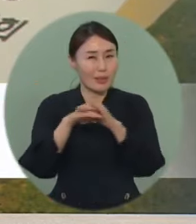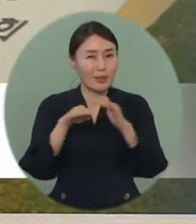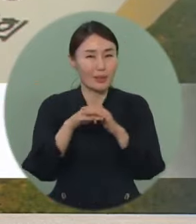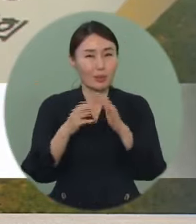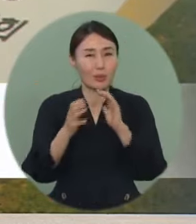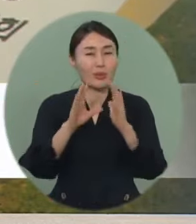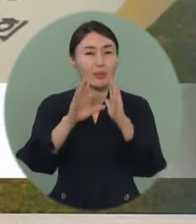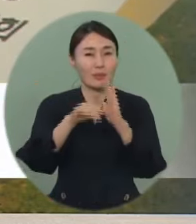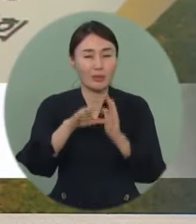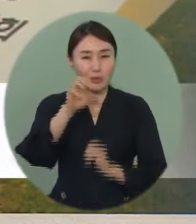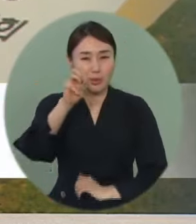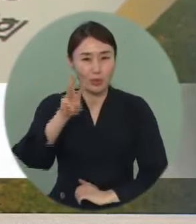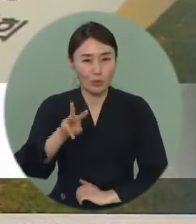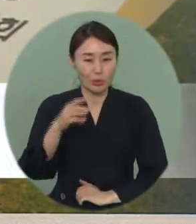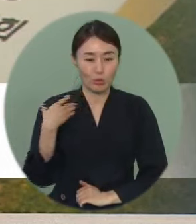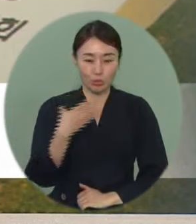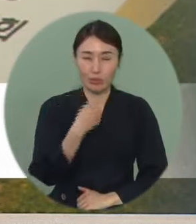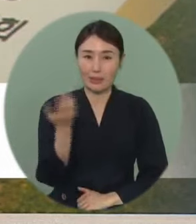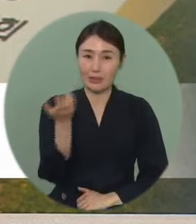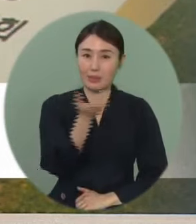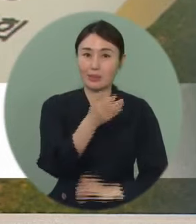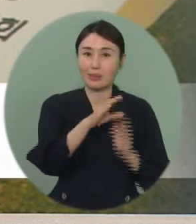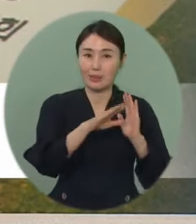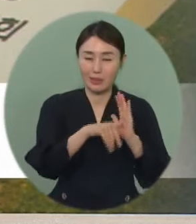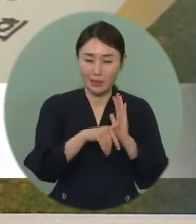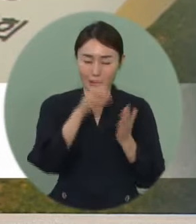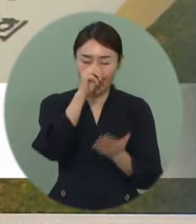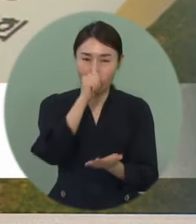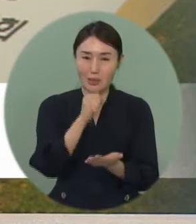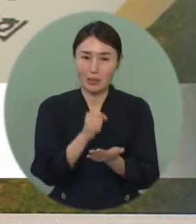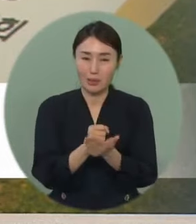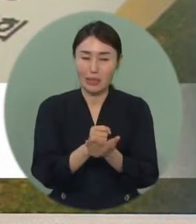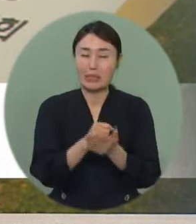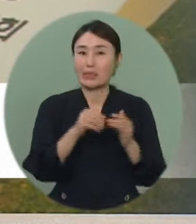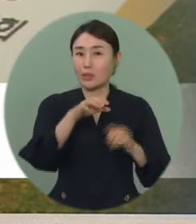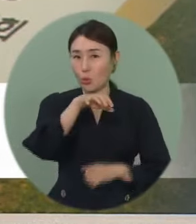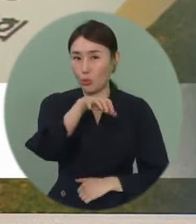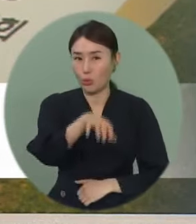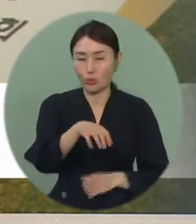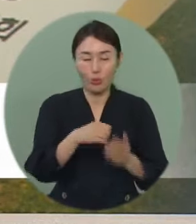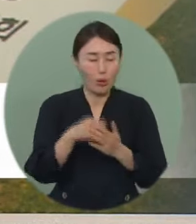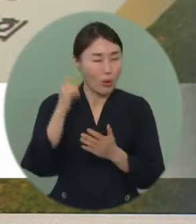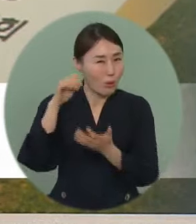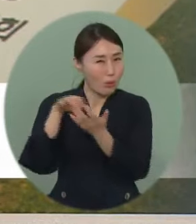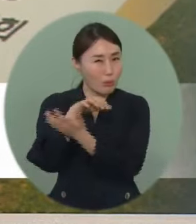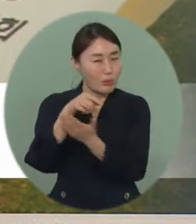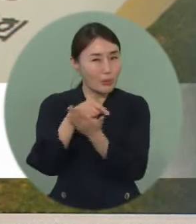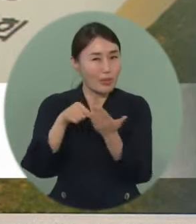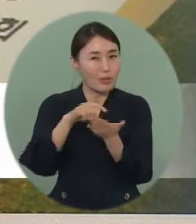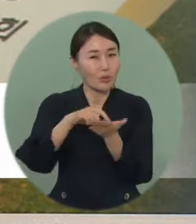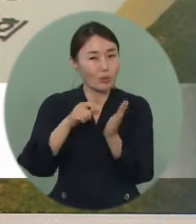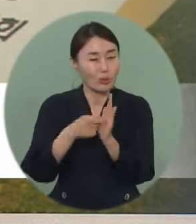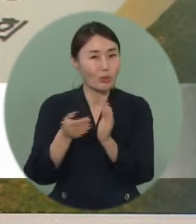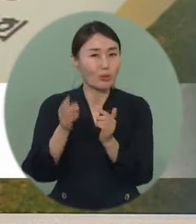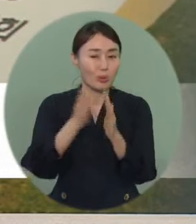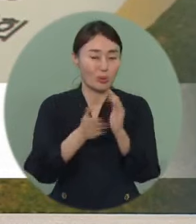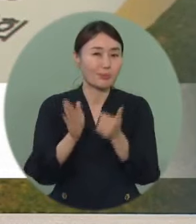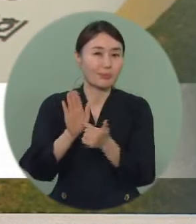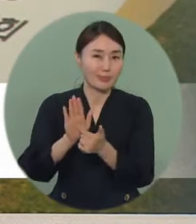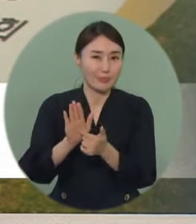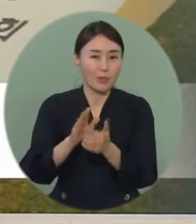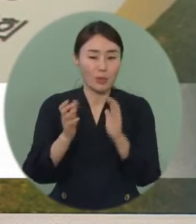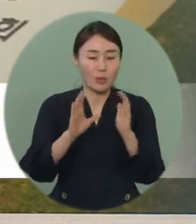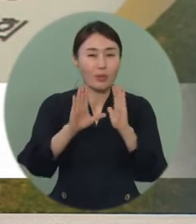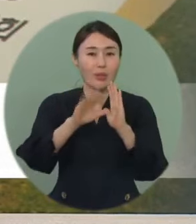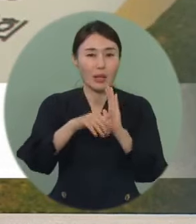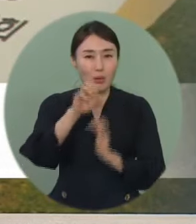광주 군공항이 무안공항으로 이전할 경우 최적의 입지 장소와 소음 피해 정도가 공개된 바 있는데요. 당시